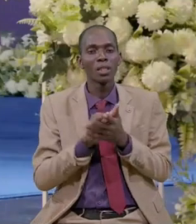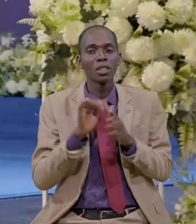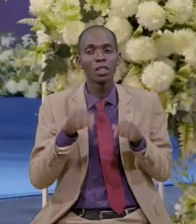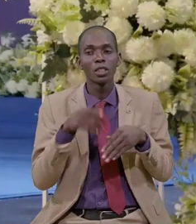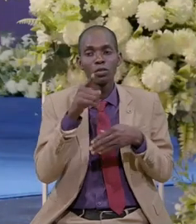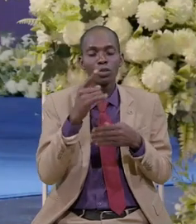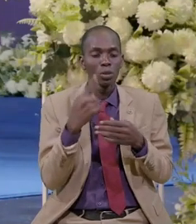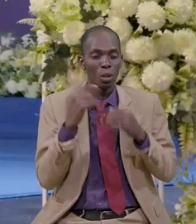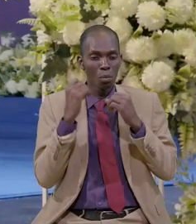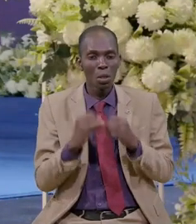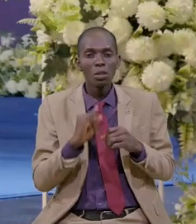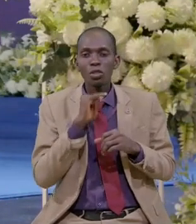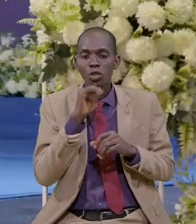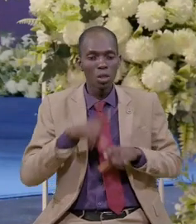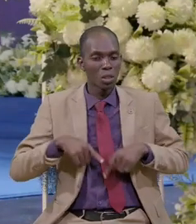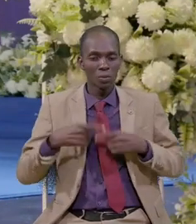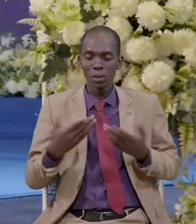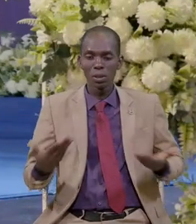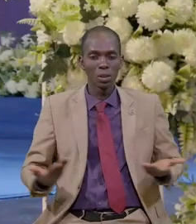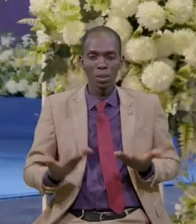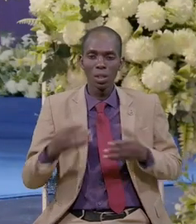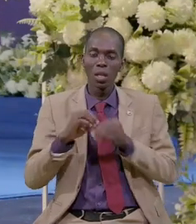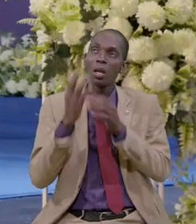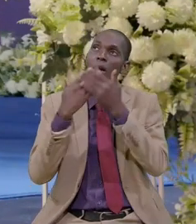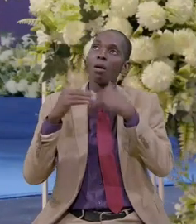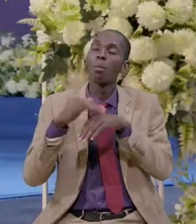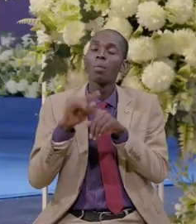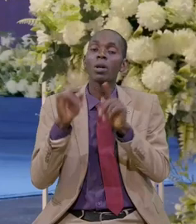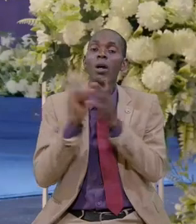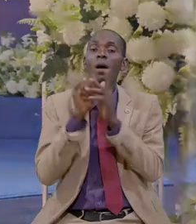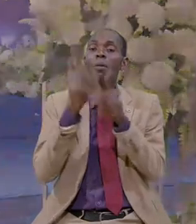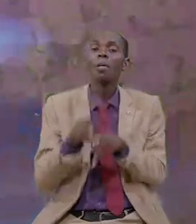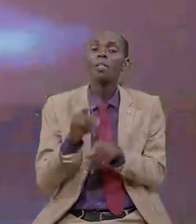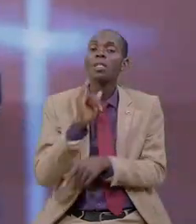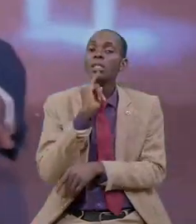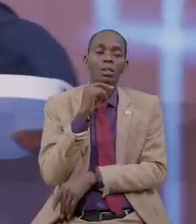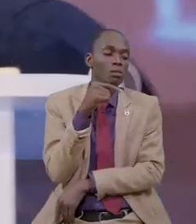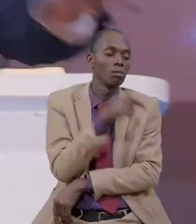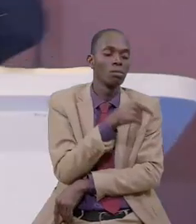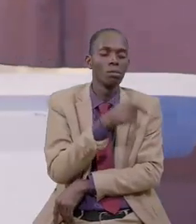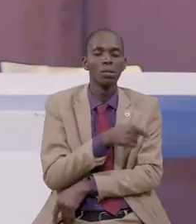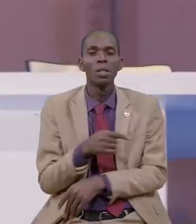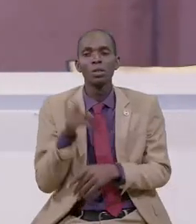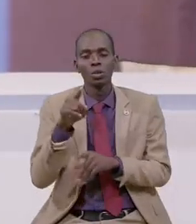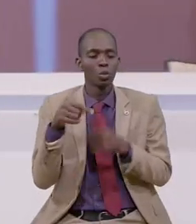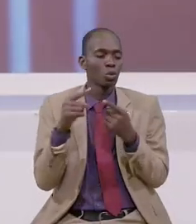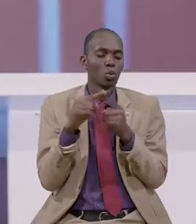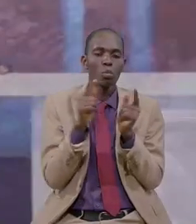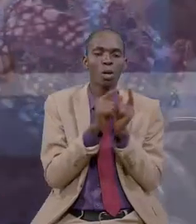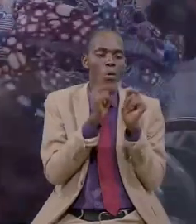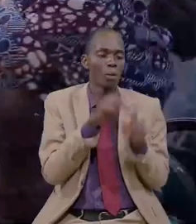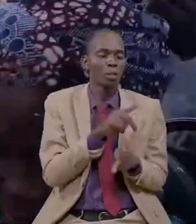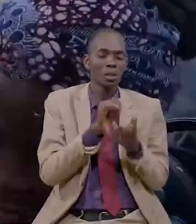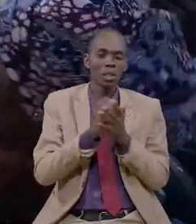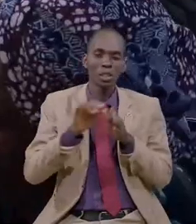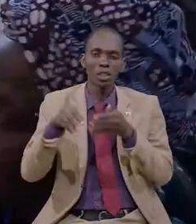ne reste pas ici au ciel. Il reste là-bas. Il habite là-bas en enfer. Va vers celui chez qui tu as eu ta puissance.